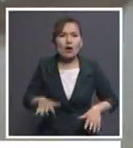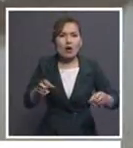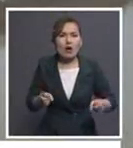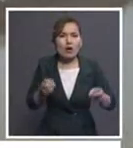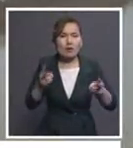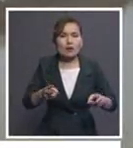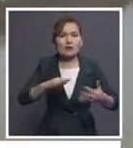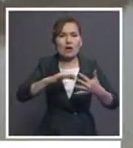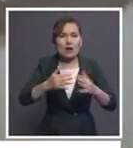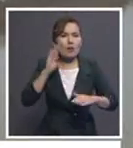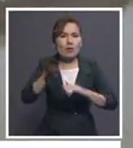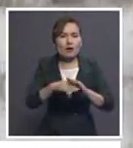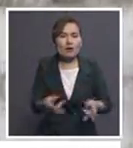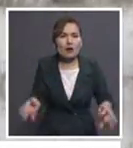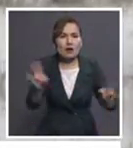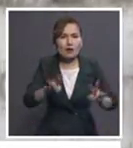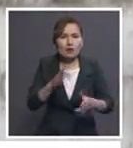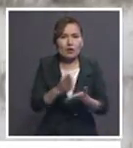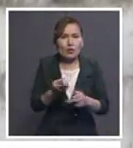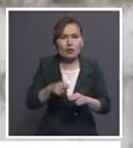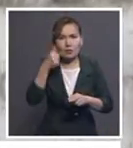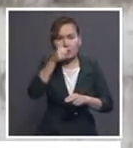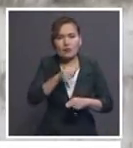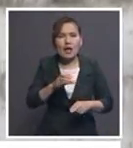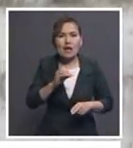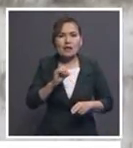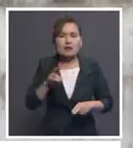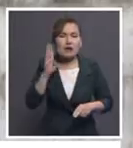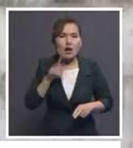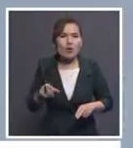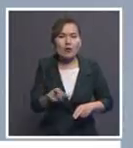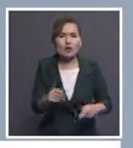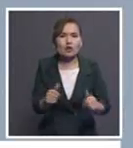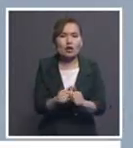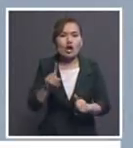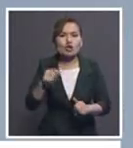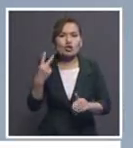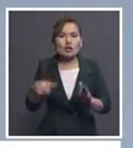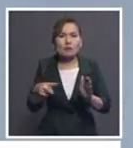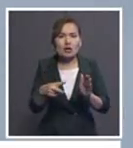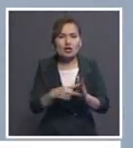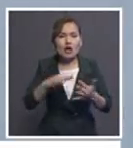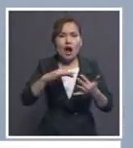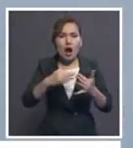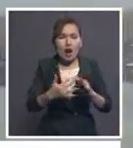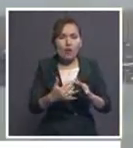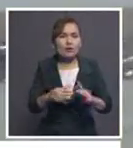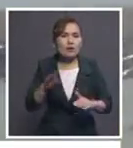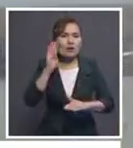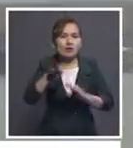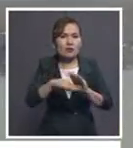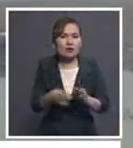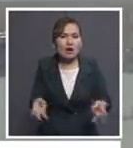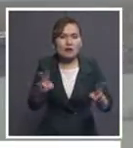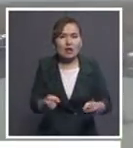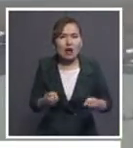елді мекендердің саны 100-ге тарта болса, биыл Есіл өзенінің бойлай орналасқан 127 ауыл ерекше бақылауға алынған. Облыс